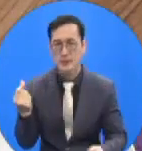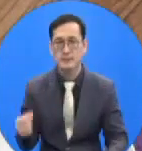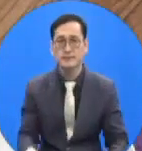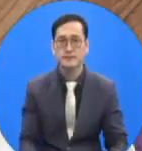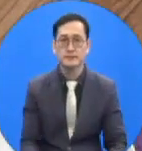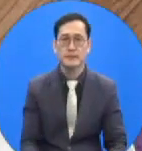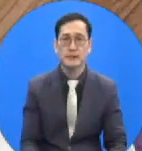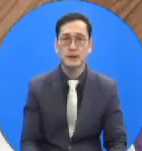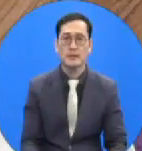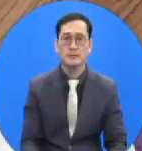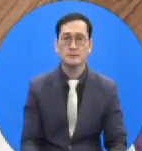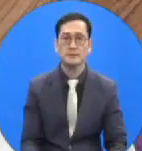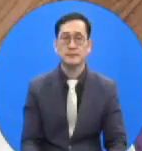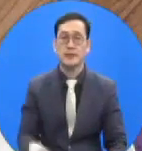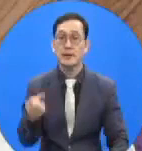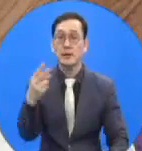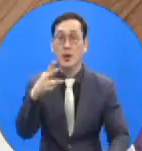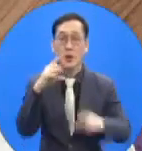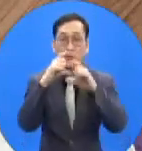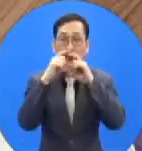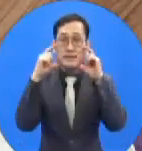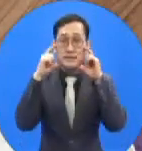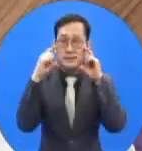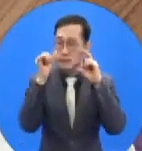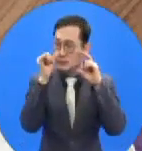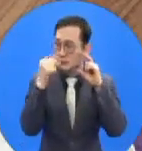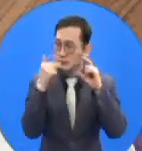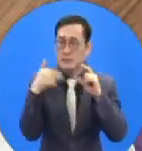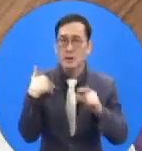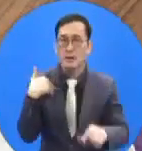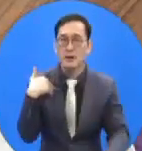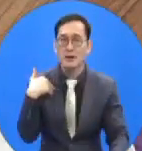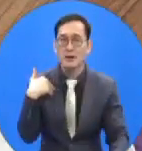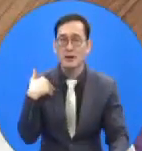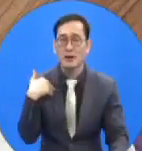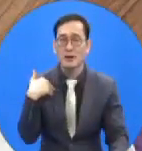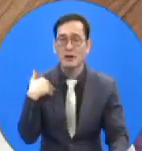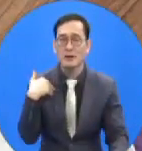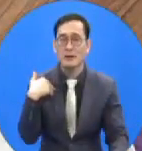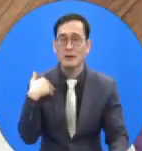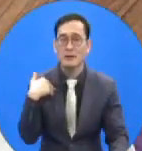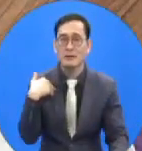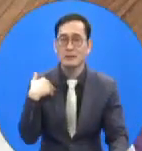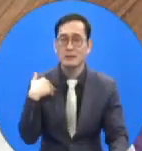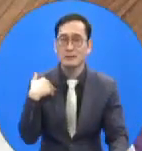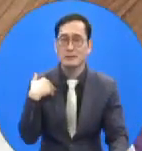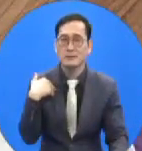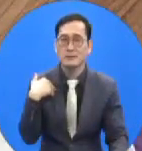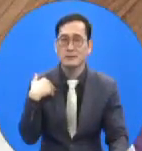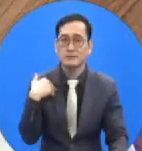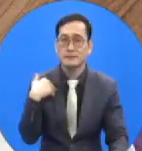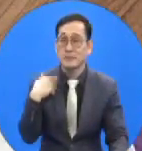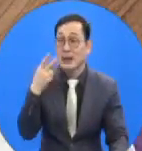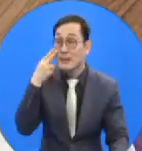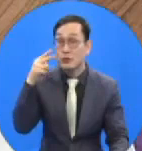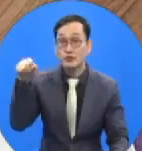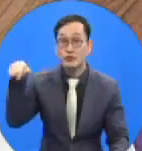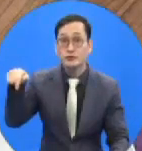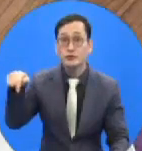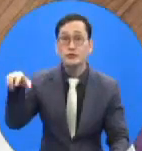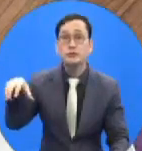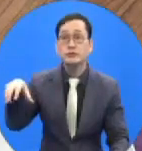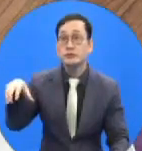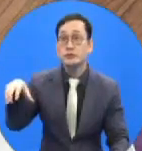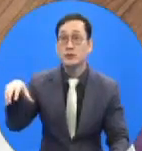이제 마스크를 착용했는지 안 했는지 여부는 정확하게 판단이 안 되는데 일단은 미국의 현지에서